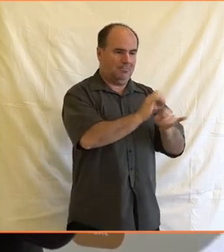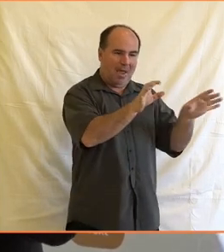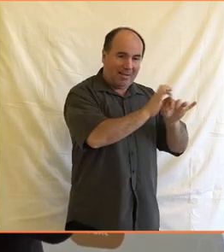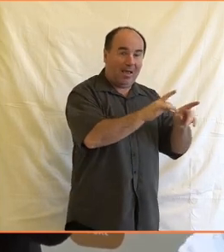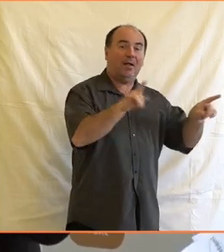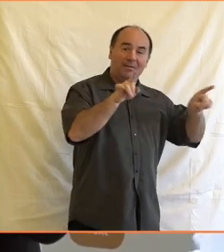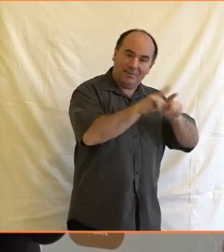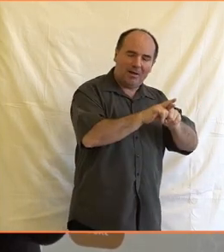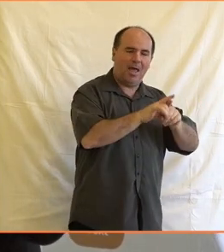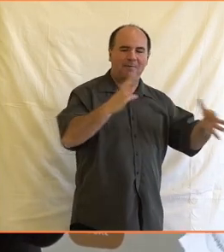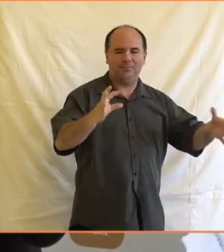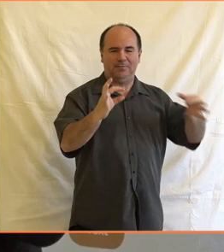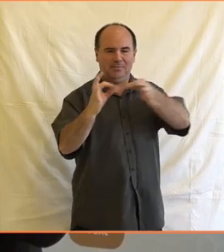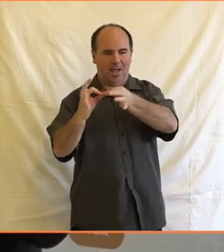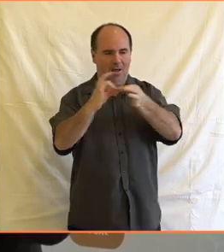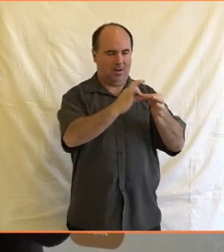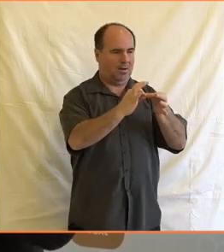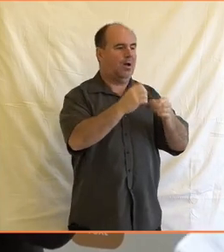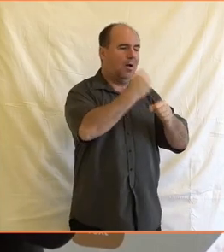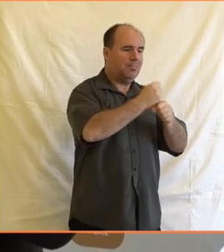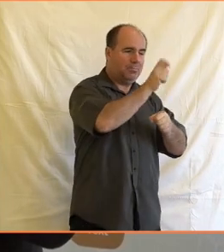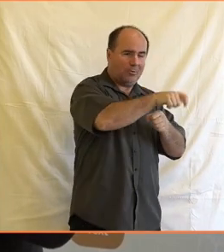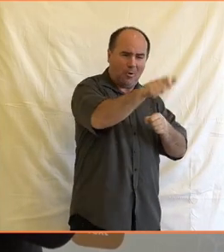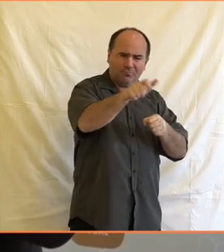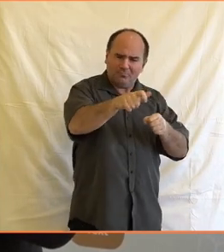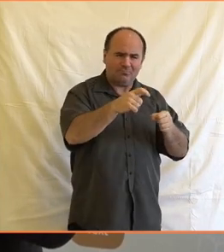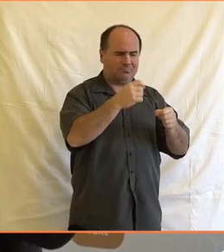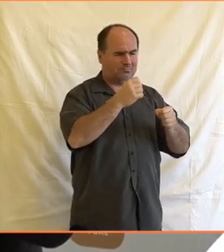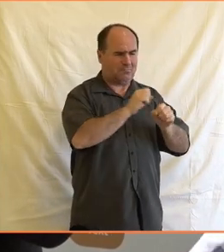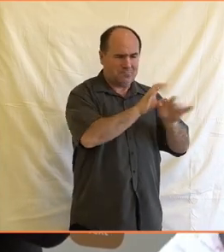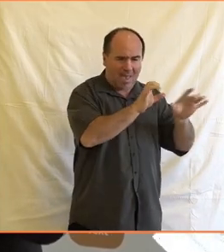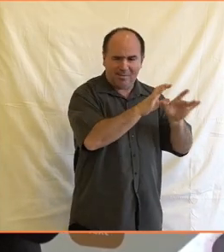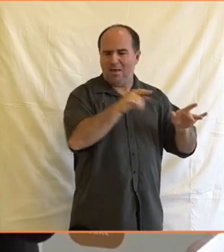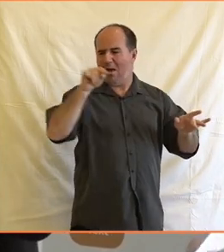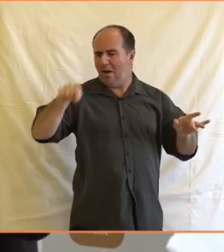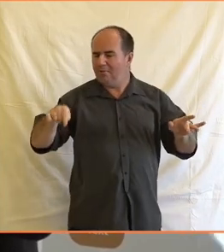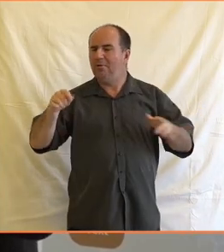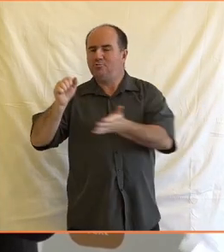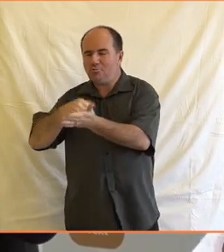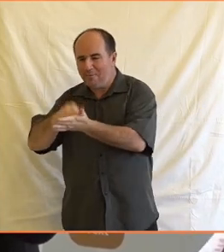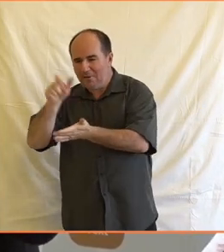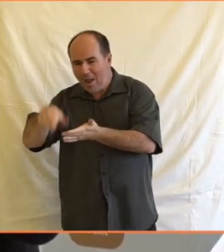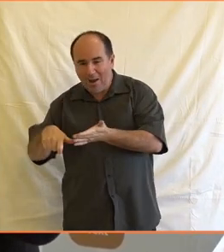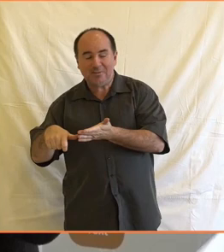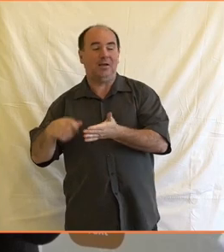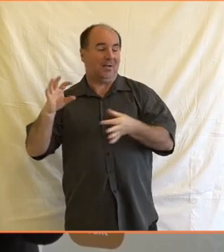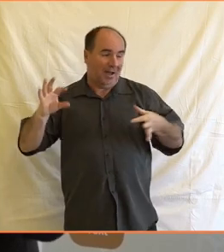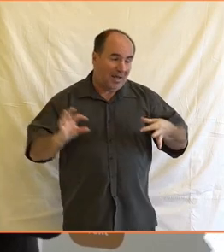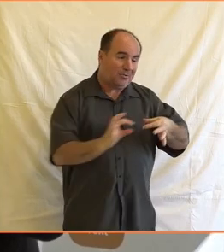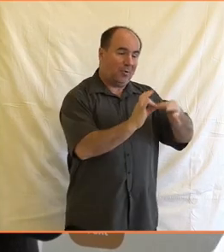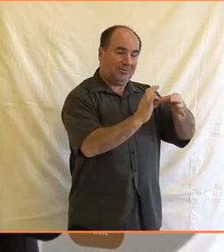novinářů, respektive pracovníků médií, právě k tématice digitálního vyloučení a tématu lidí se speciálními